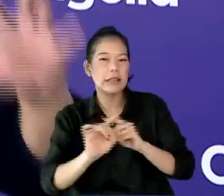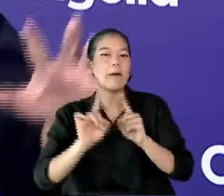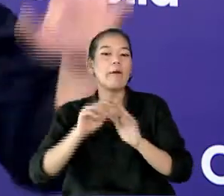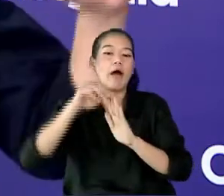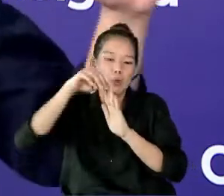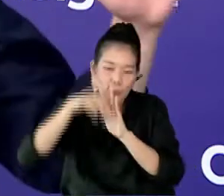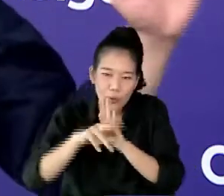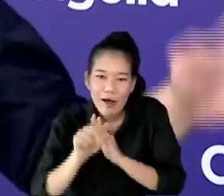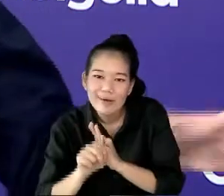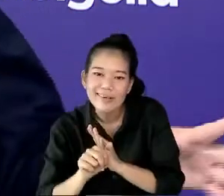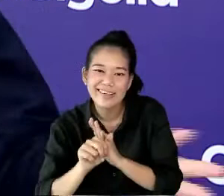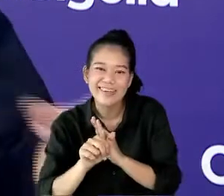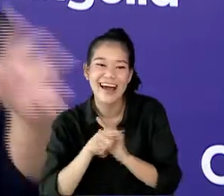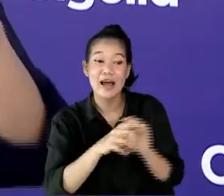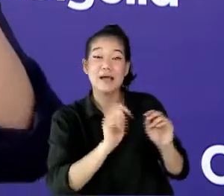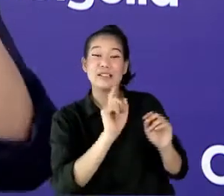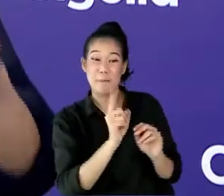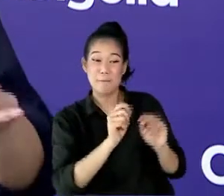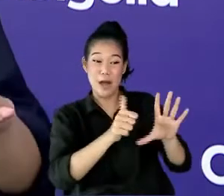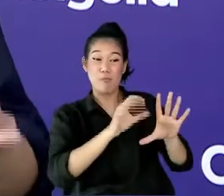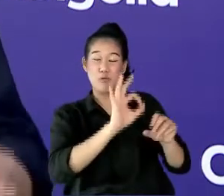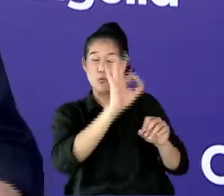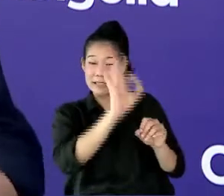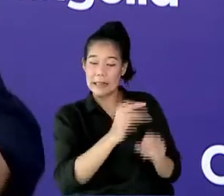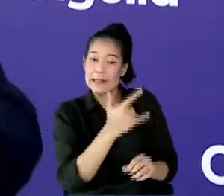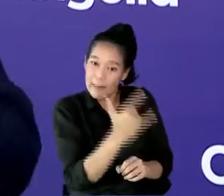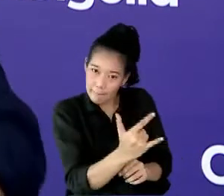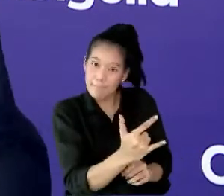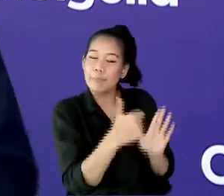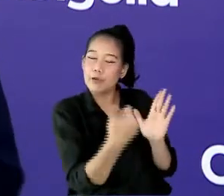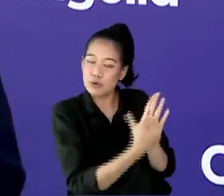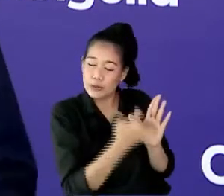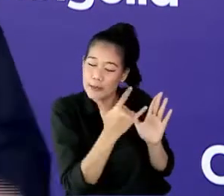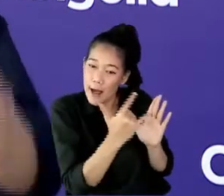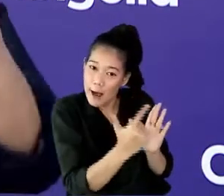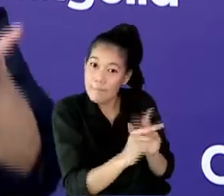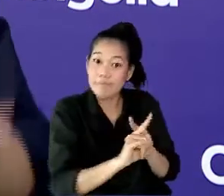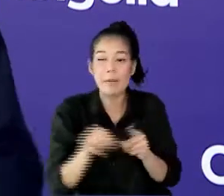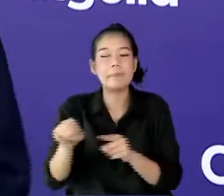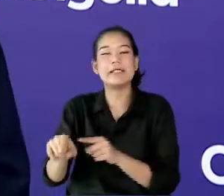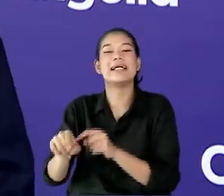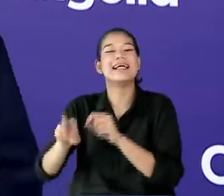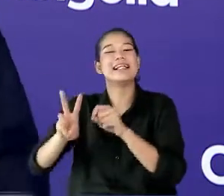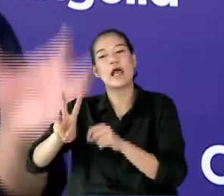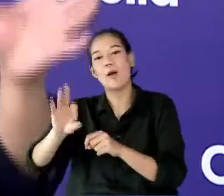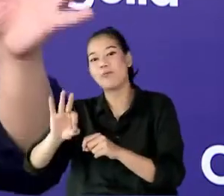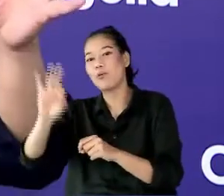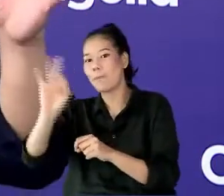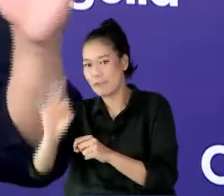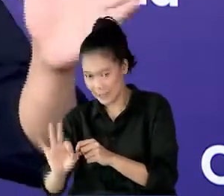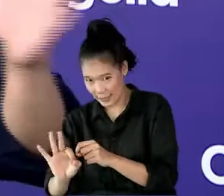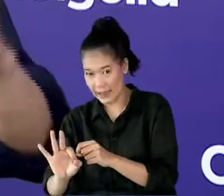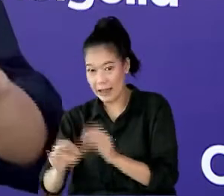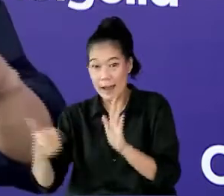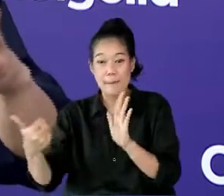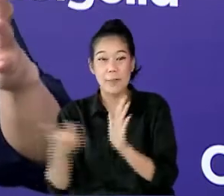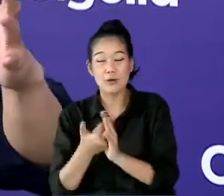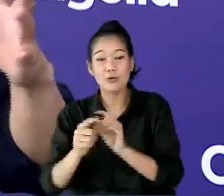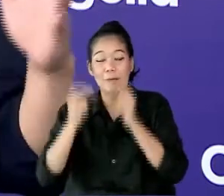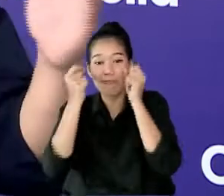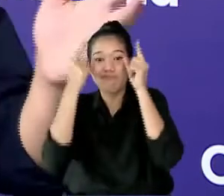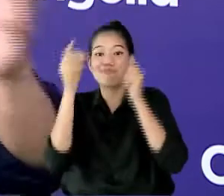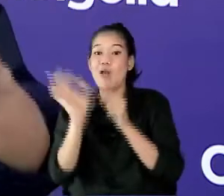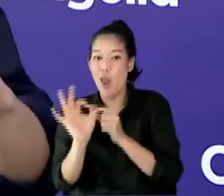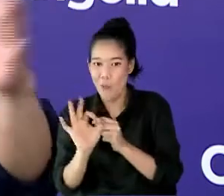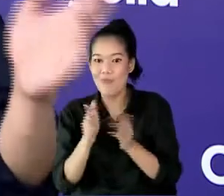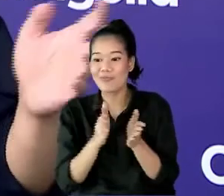itu. Karena 60% itu sudah sadar, 30% itu patuh. Yang 10% itu yang memang susah. Jadi kadang-kadang 5-10%